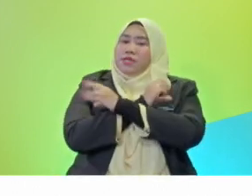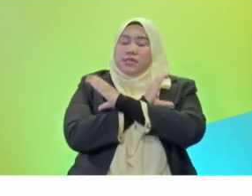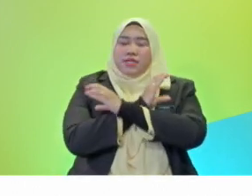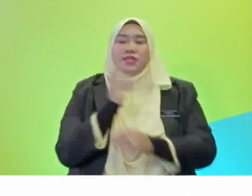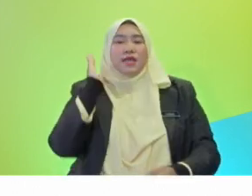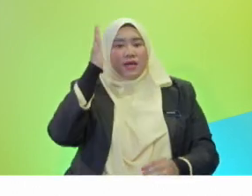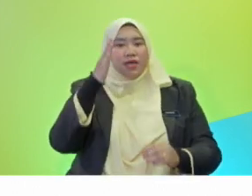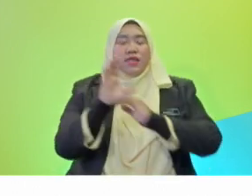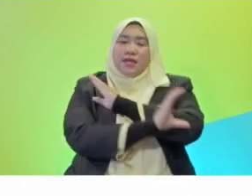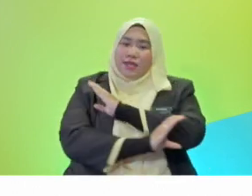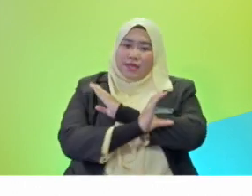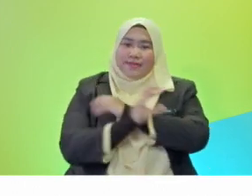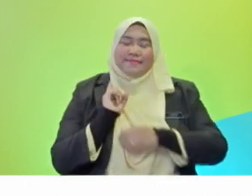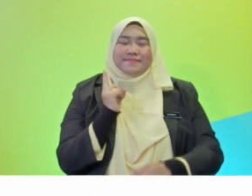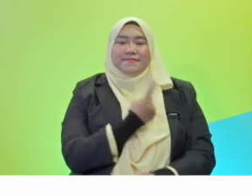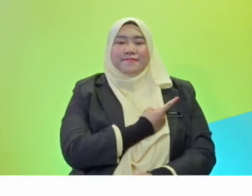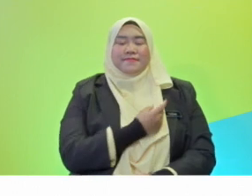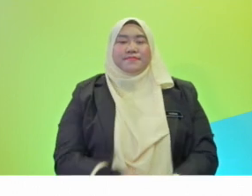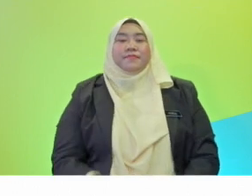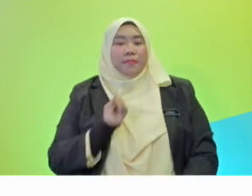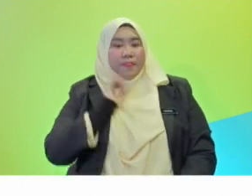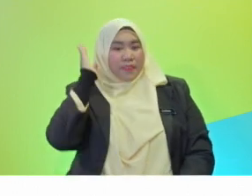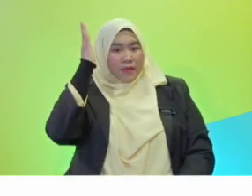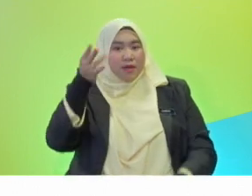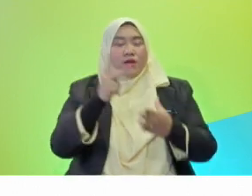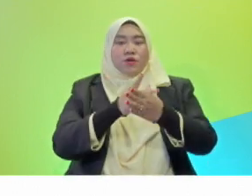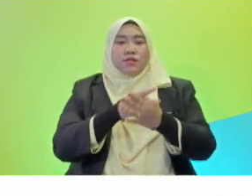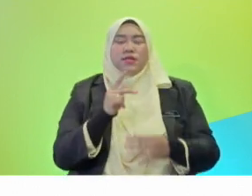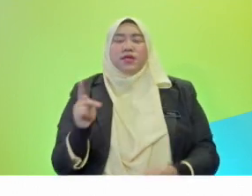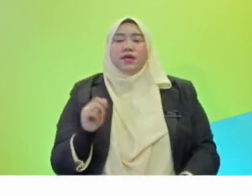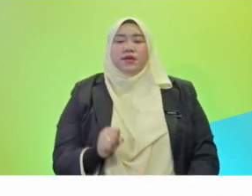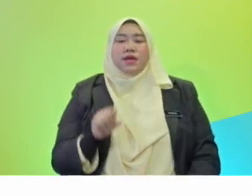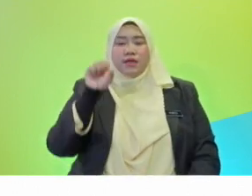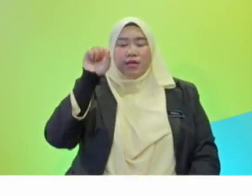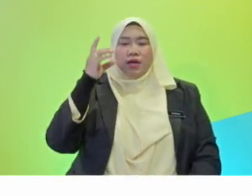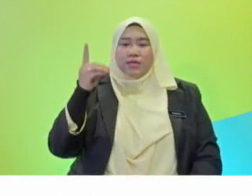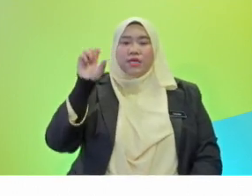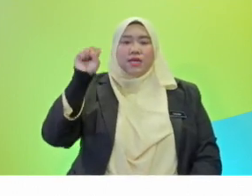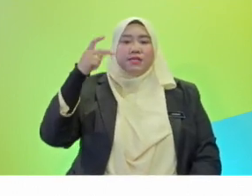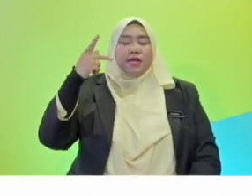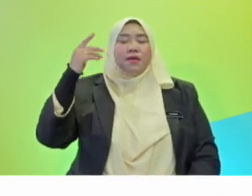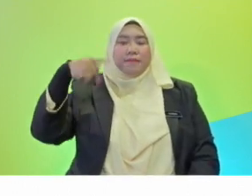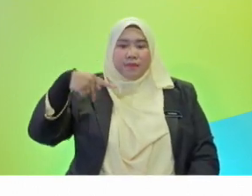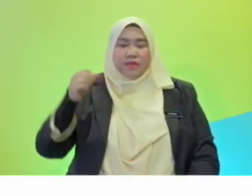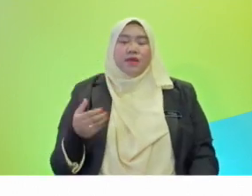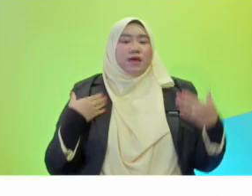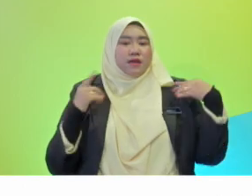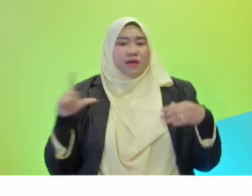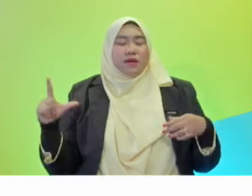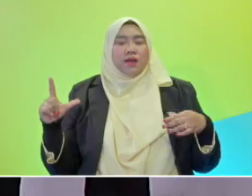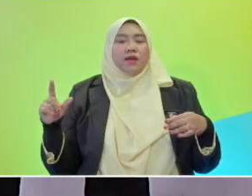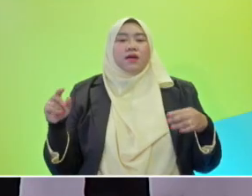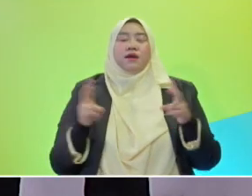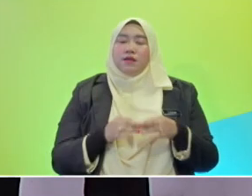kita baiklah di sini juga kongsikan di SGP merupakan intipati yang penting kepada